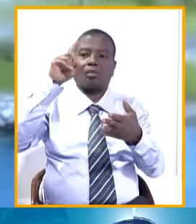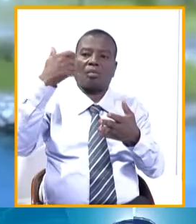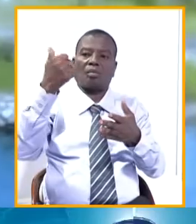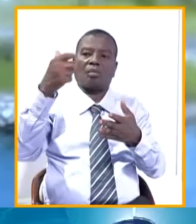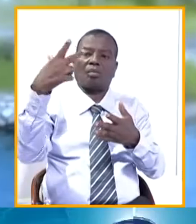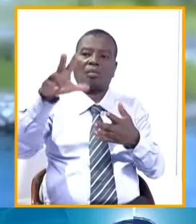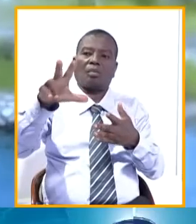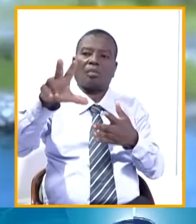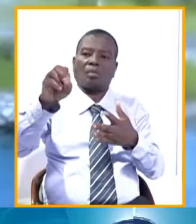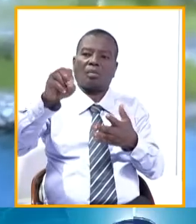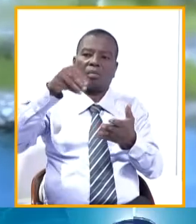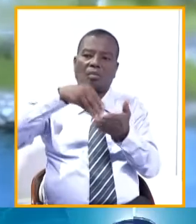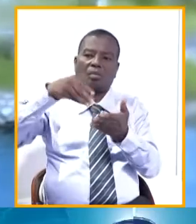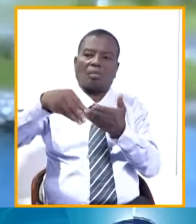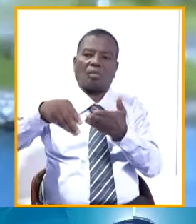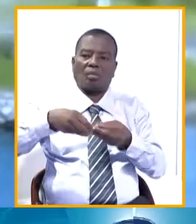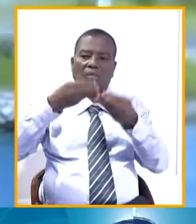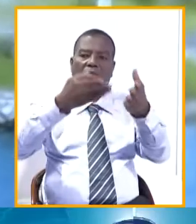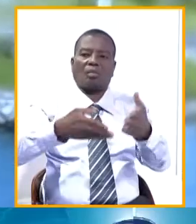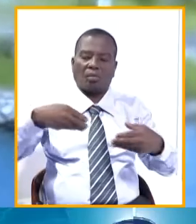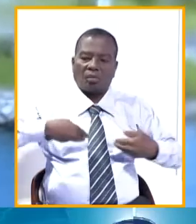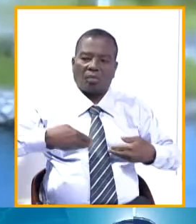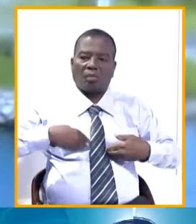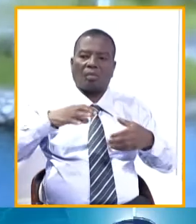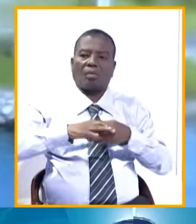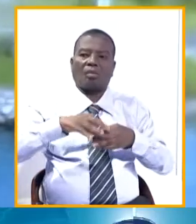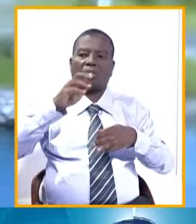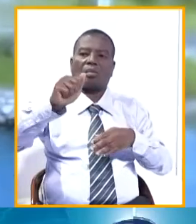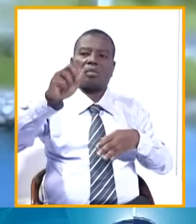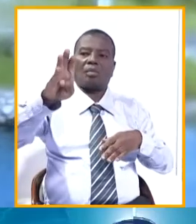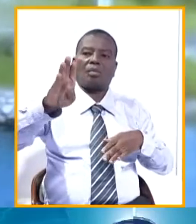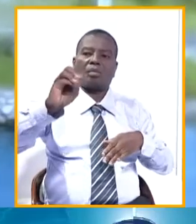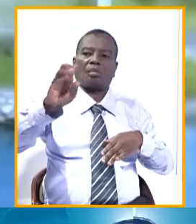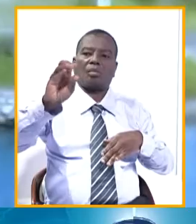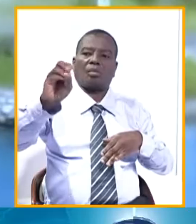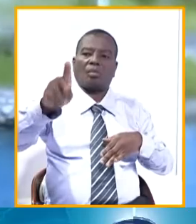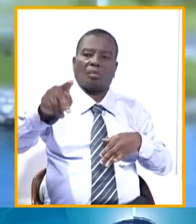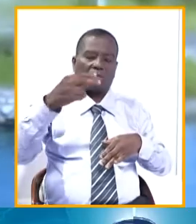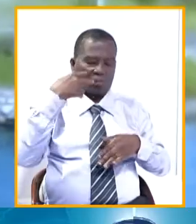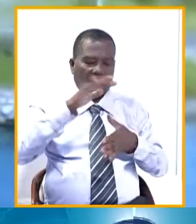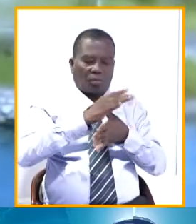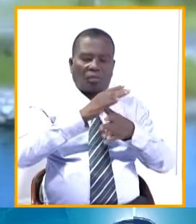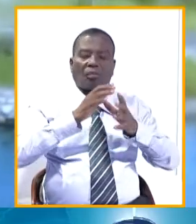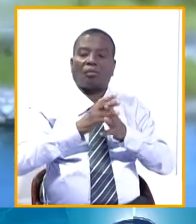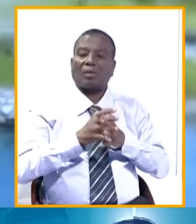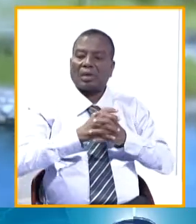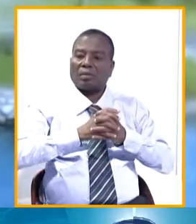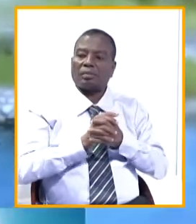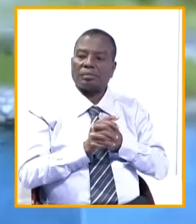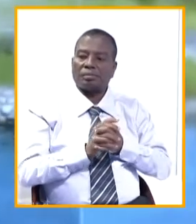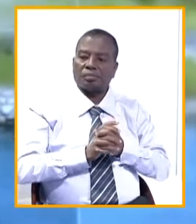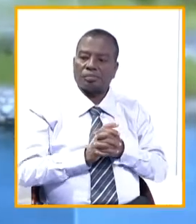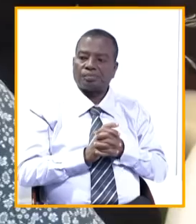francs CFA sera mis à la disposition des jeunes de la commune d'Abobo. Les détails, Paco Didi et Franck